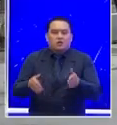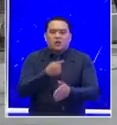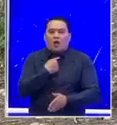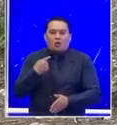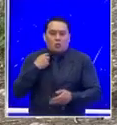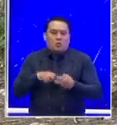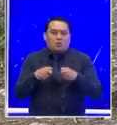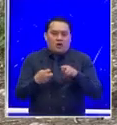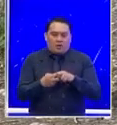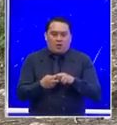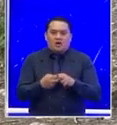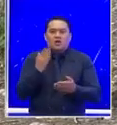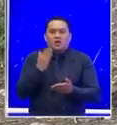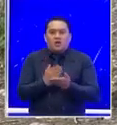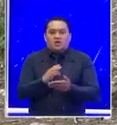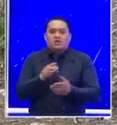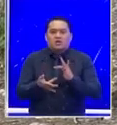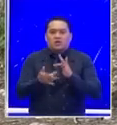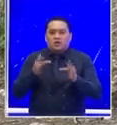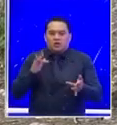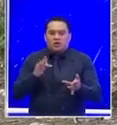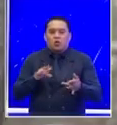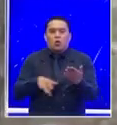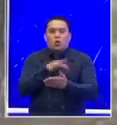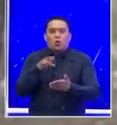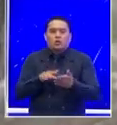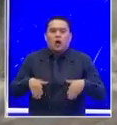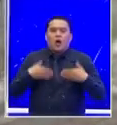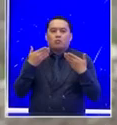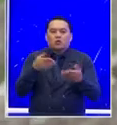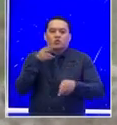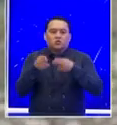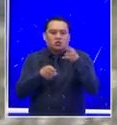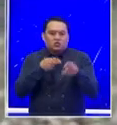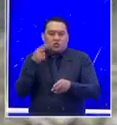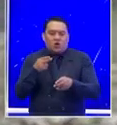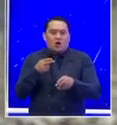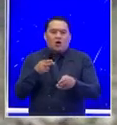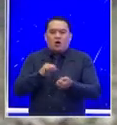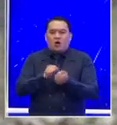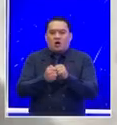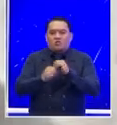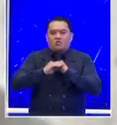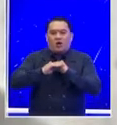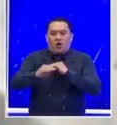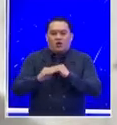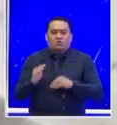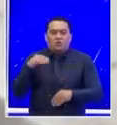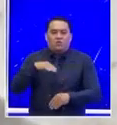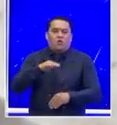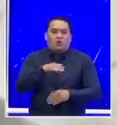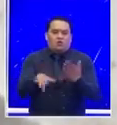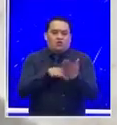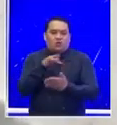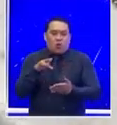еще проблематично. Нередко через социальные сети жители города обращаются с жалобами на выбоины в асфальте и на отсутствие асфальта на ряде